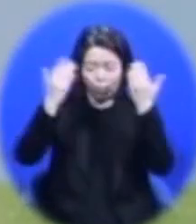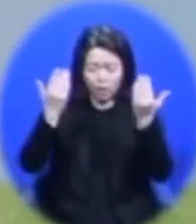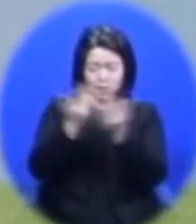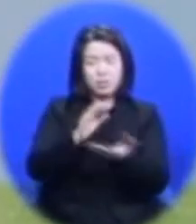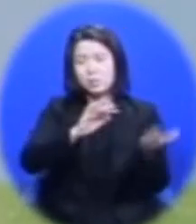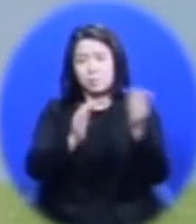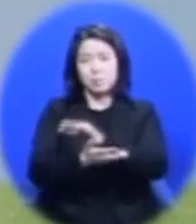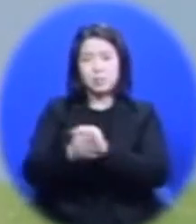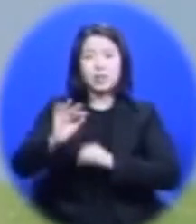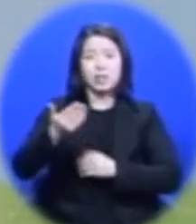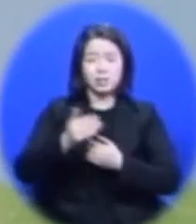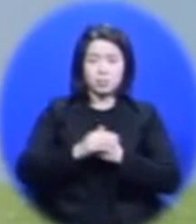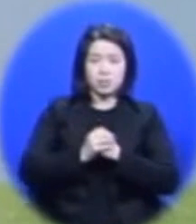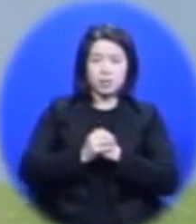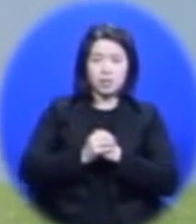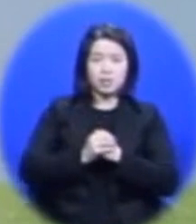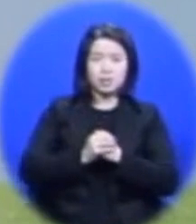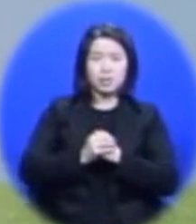뒤바뀌어버리는 것입니다.